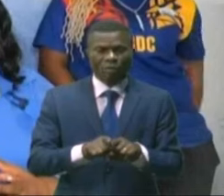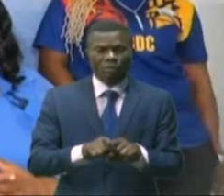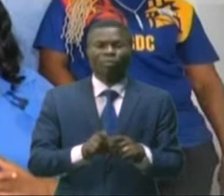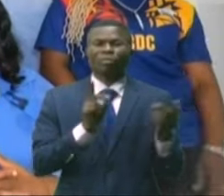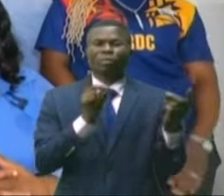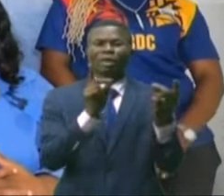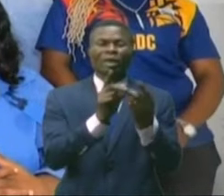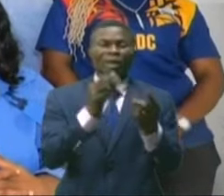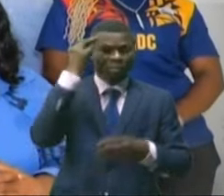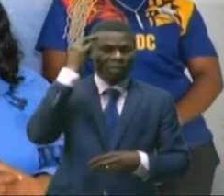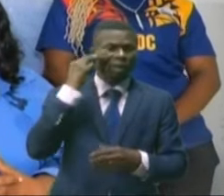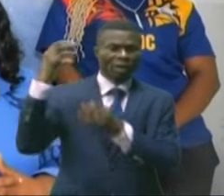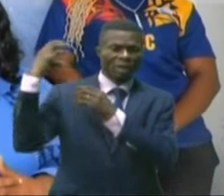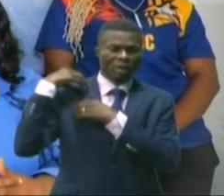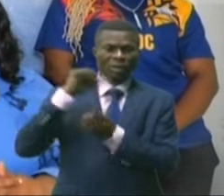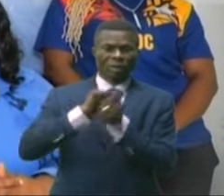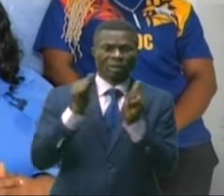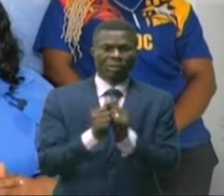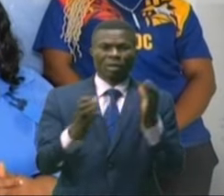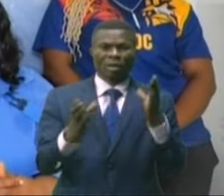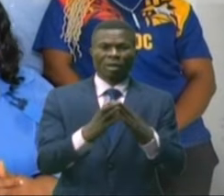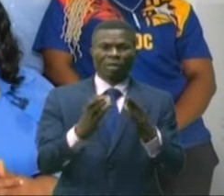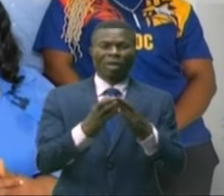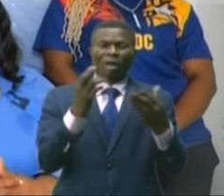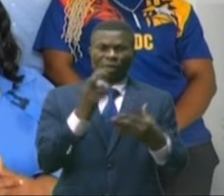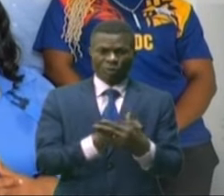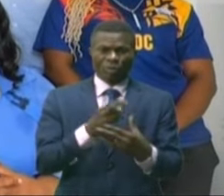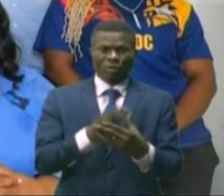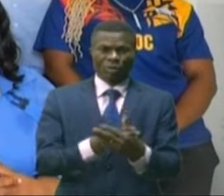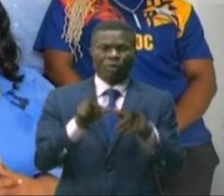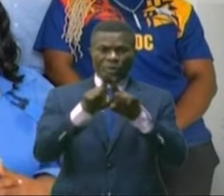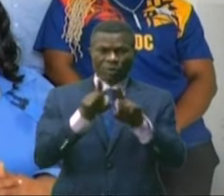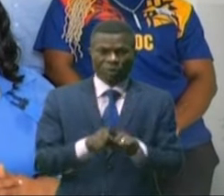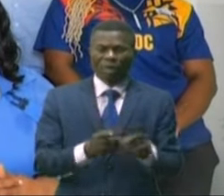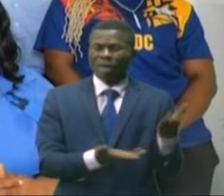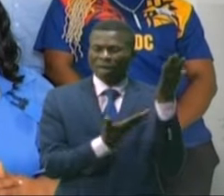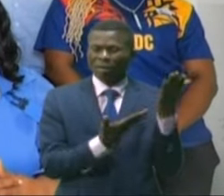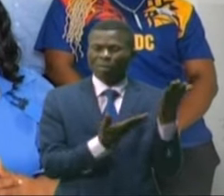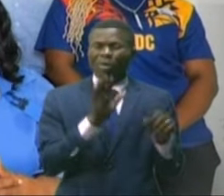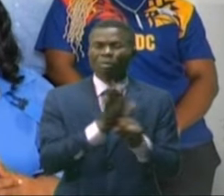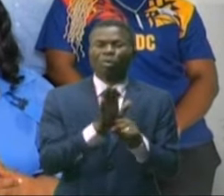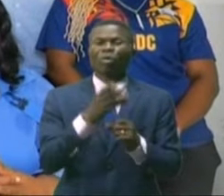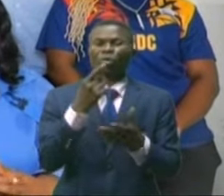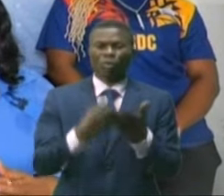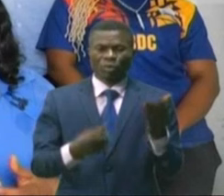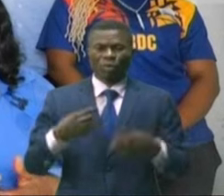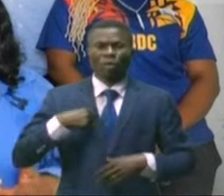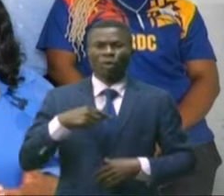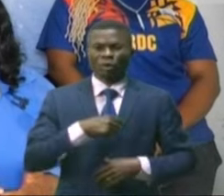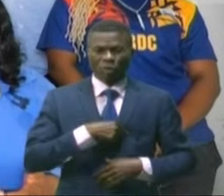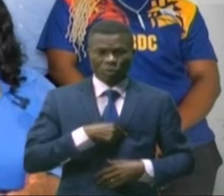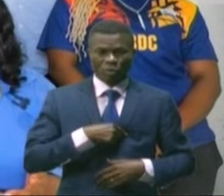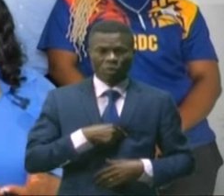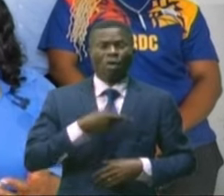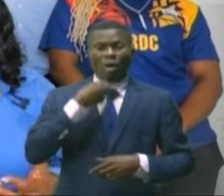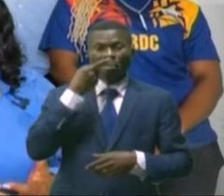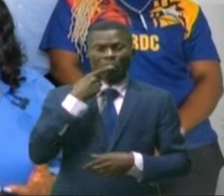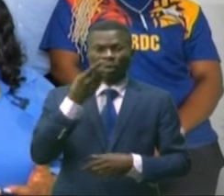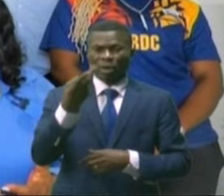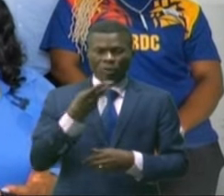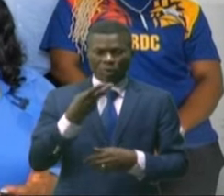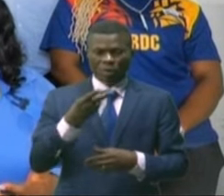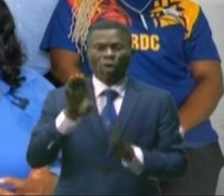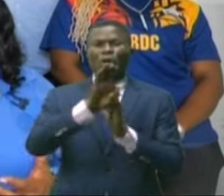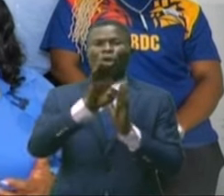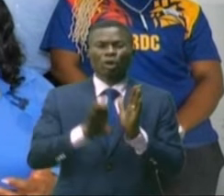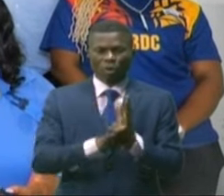le ministre en charge des questions de personnes avec handicap. Et ce qui est encore plus important, c'est que nous avons même revu les